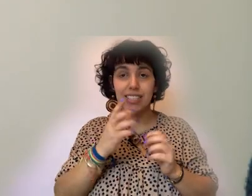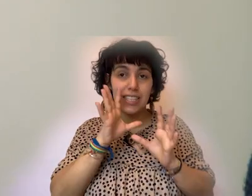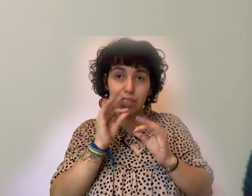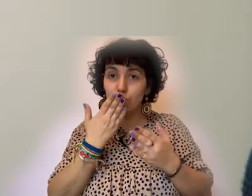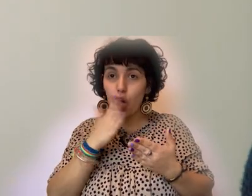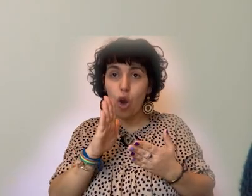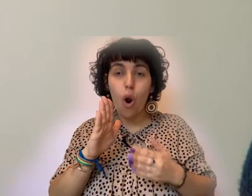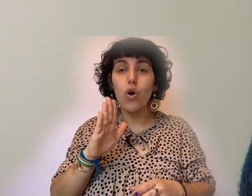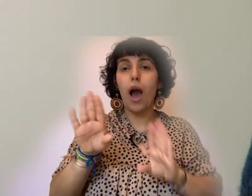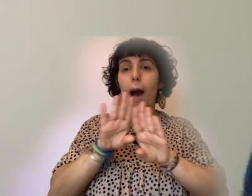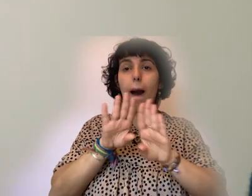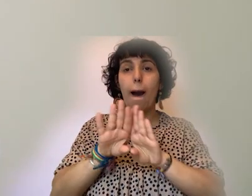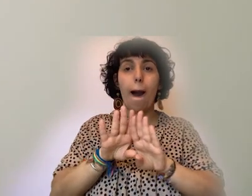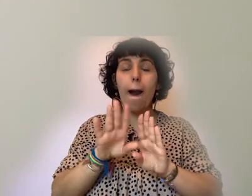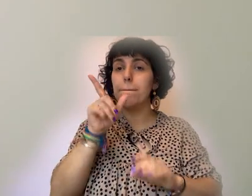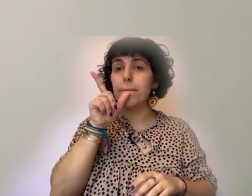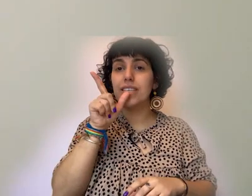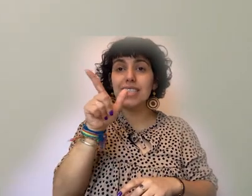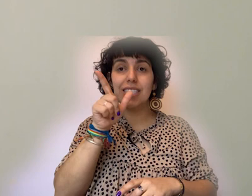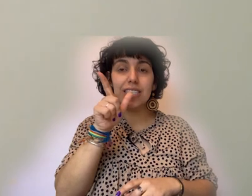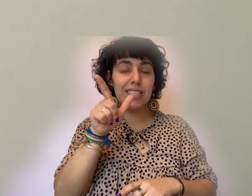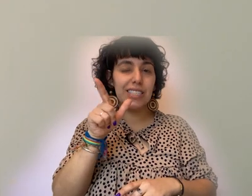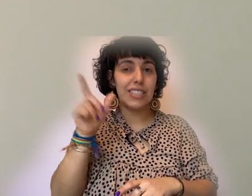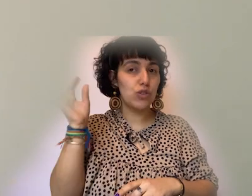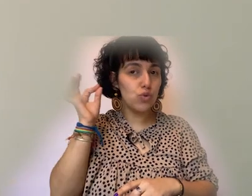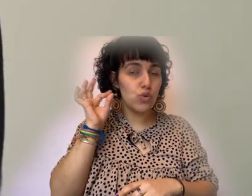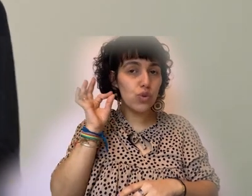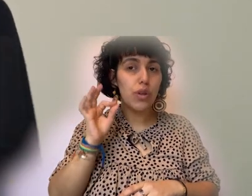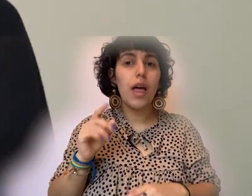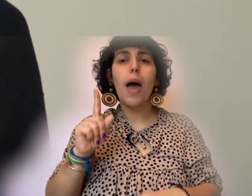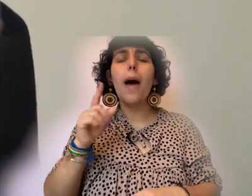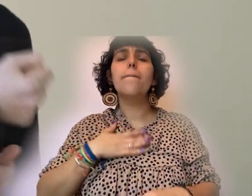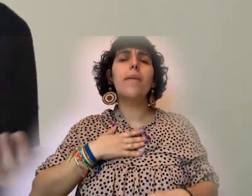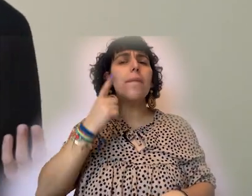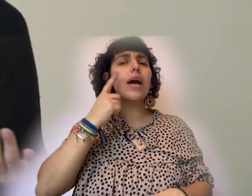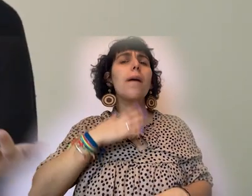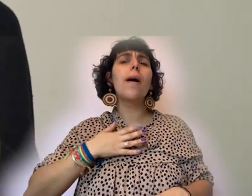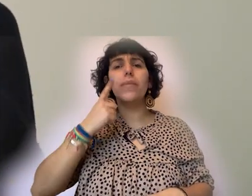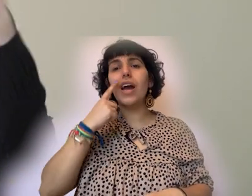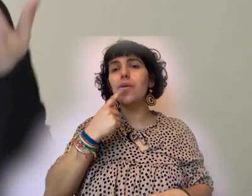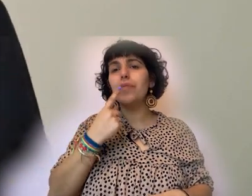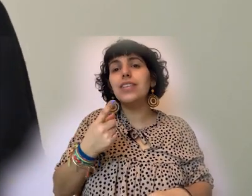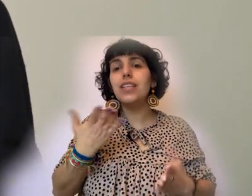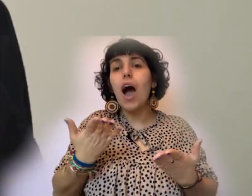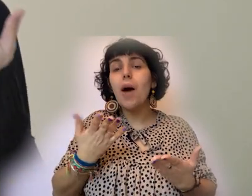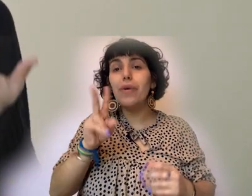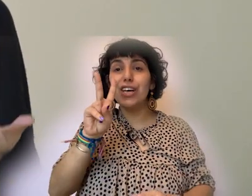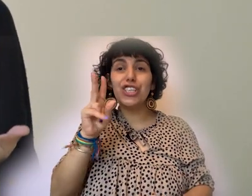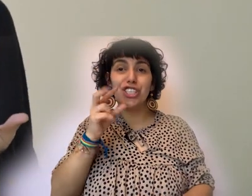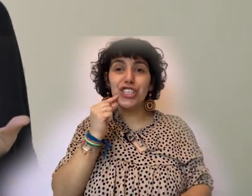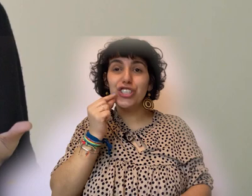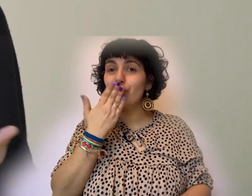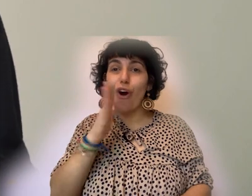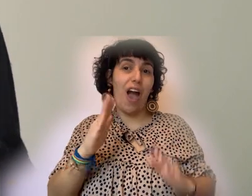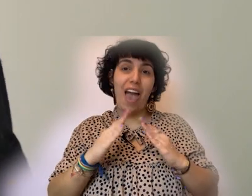yine taşır anahtarını işte de parmakların arasına sokar ki yumruk attığı zaman anahtarı lavura bilsin diye böyle Herkesin bir